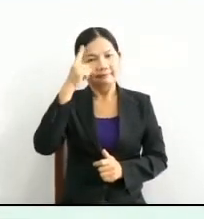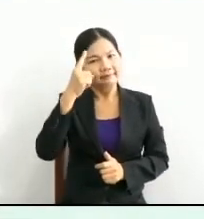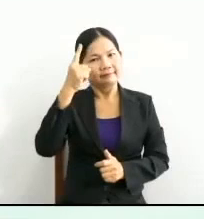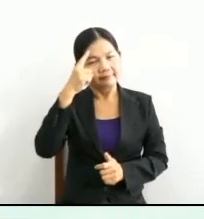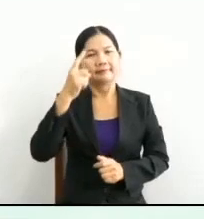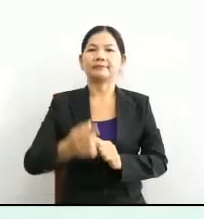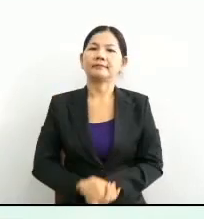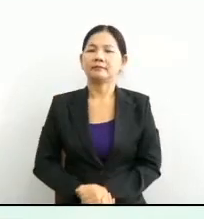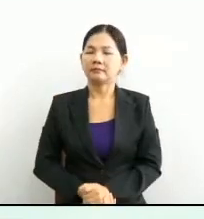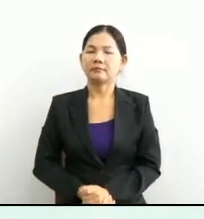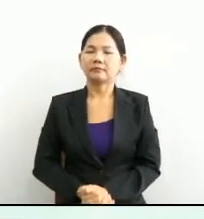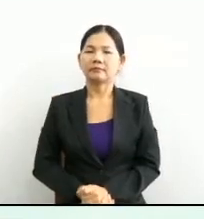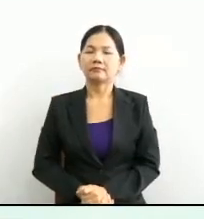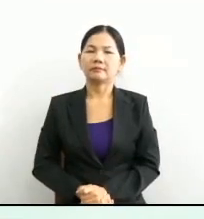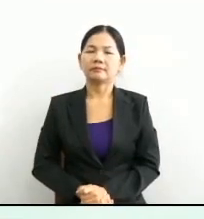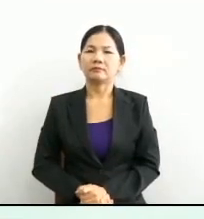át cầm bằng